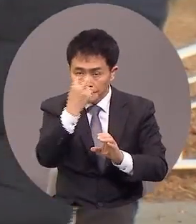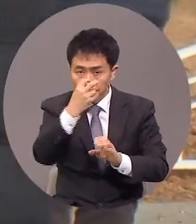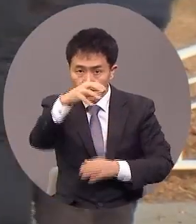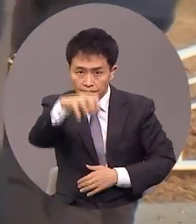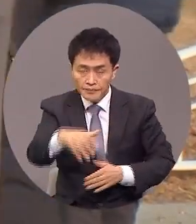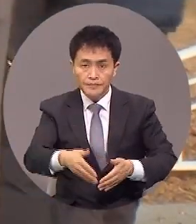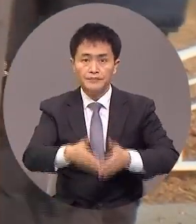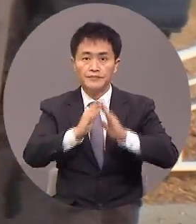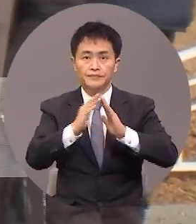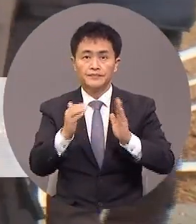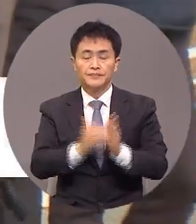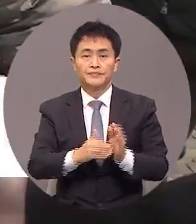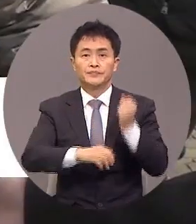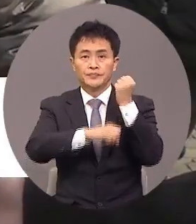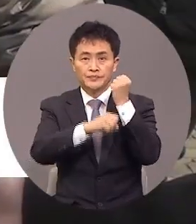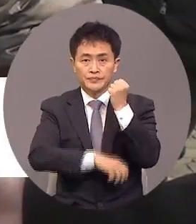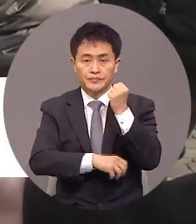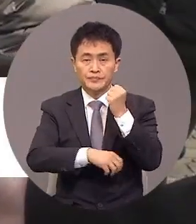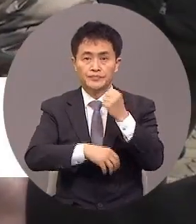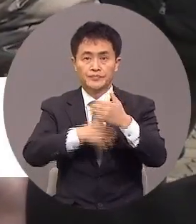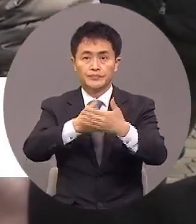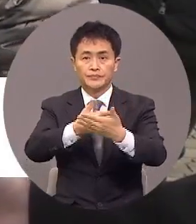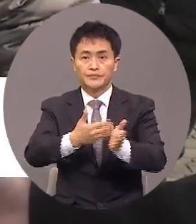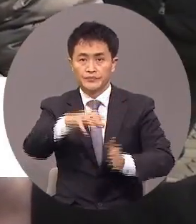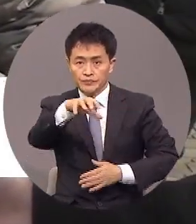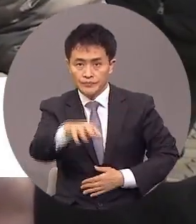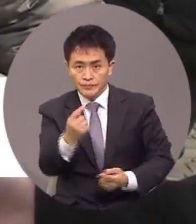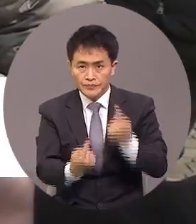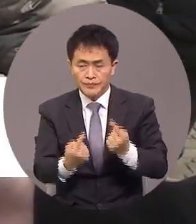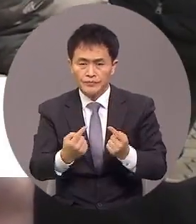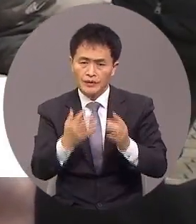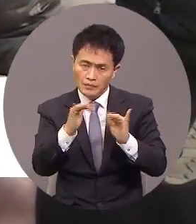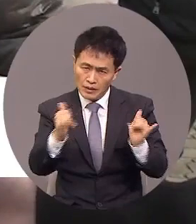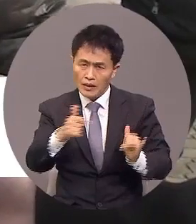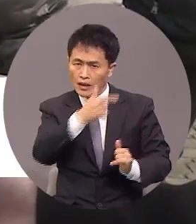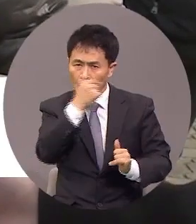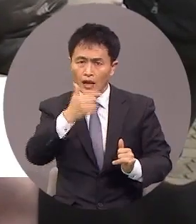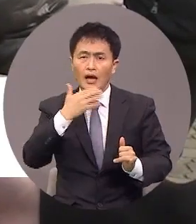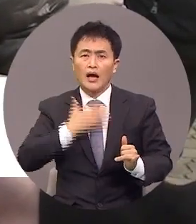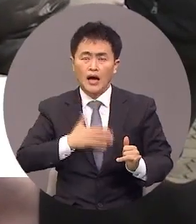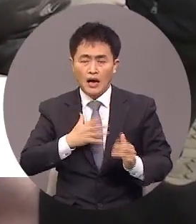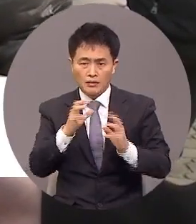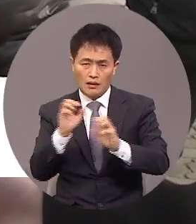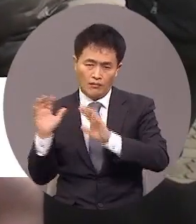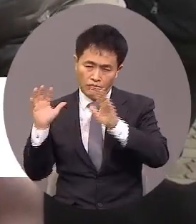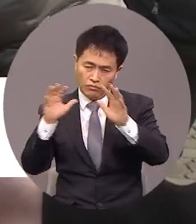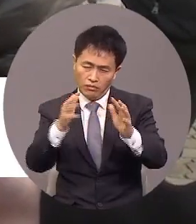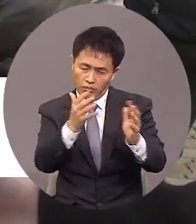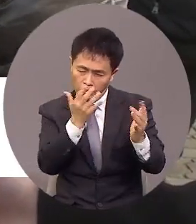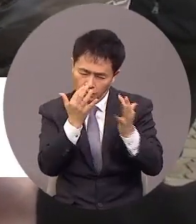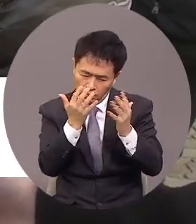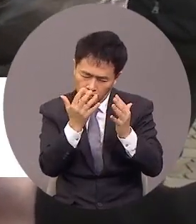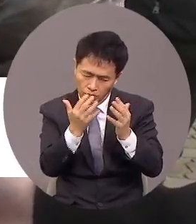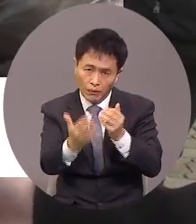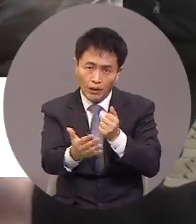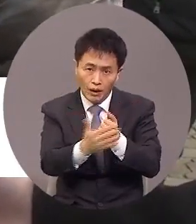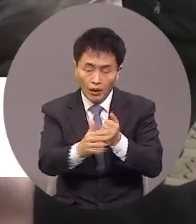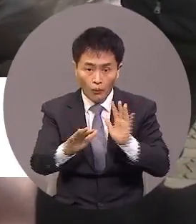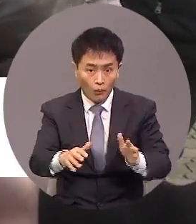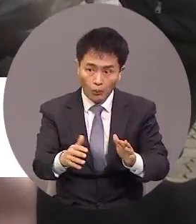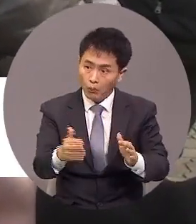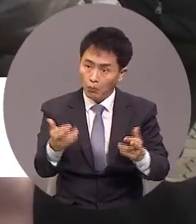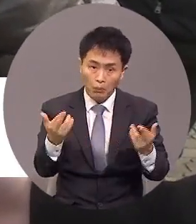들어섰습니다. 원래 기존에 있던 데는 워낙 많이 알고 이렇게 많이 붐비고 하는데 여기는 많이